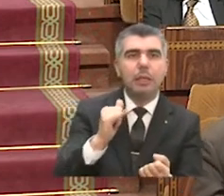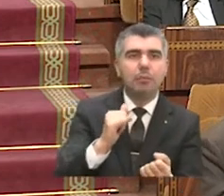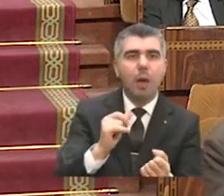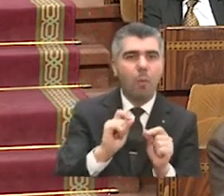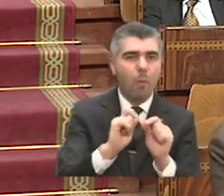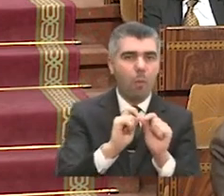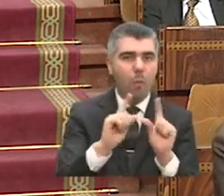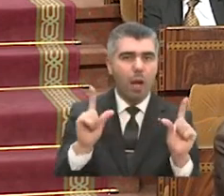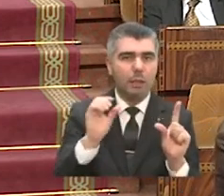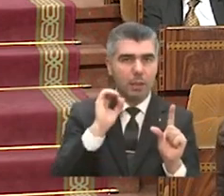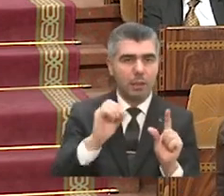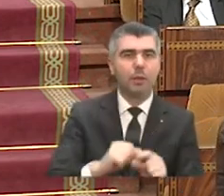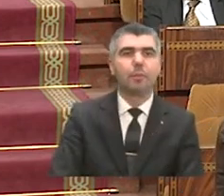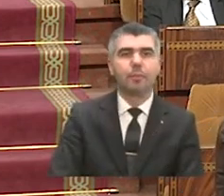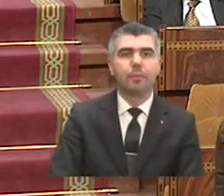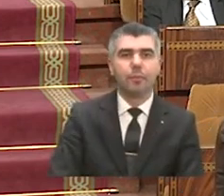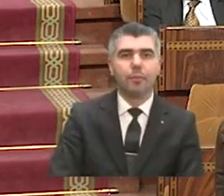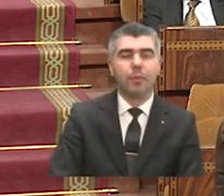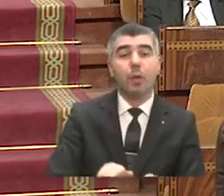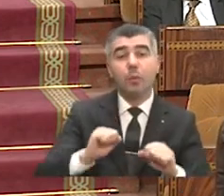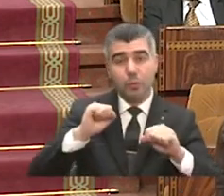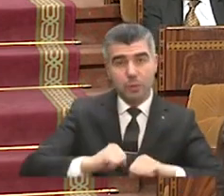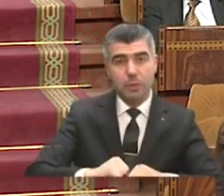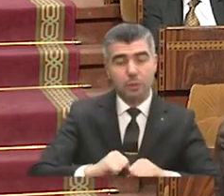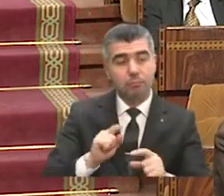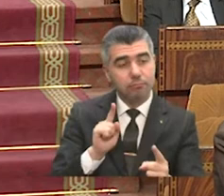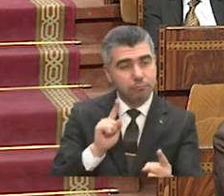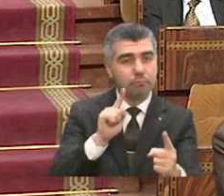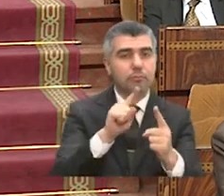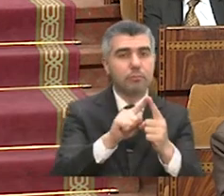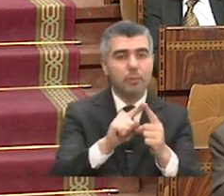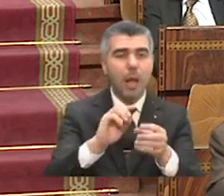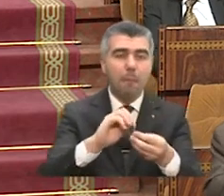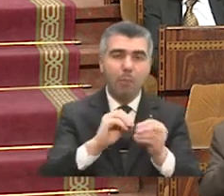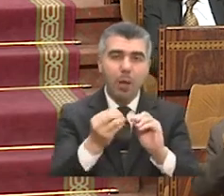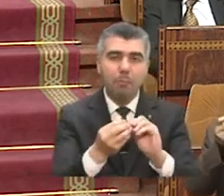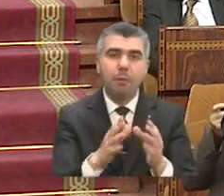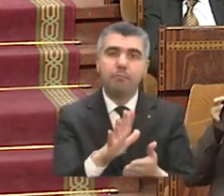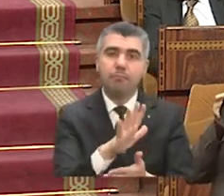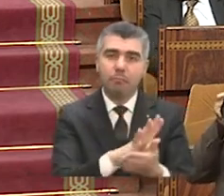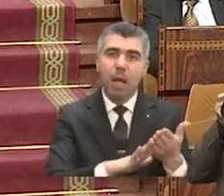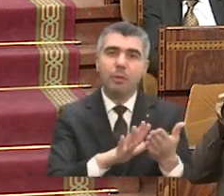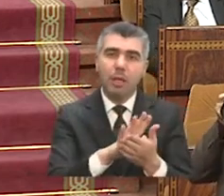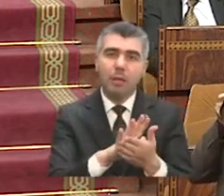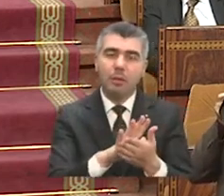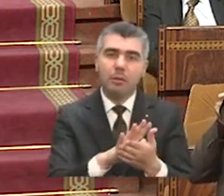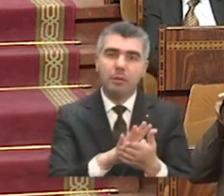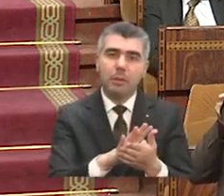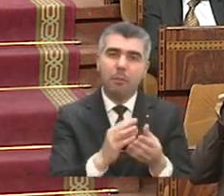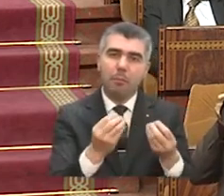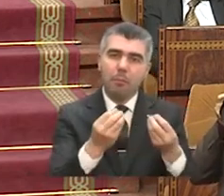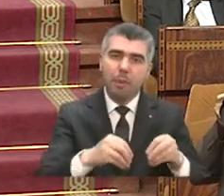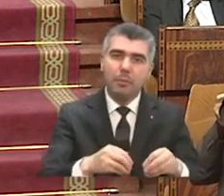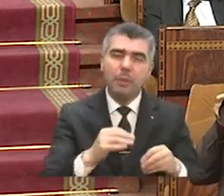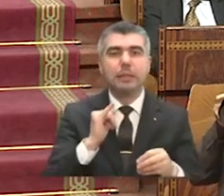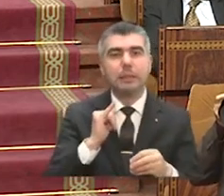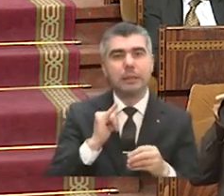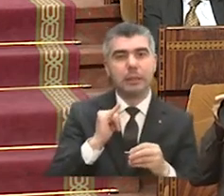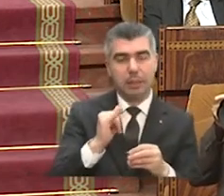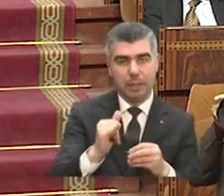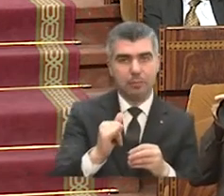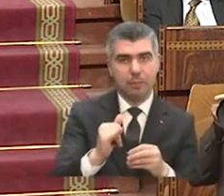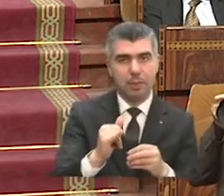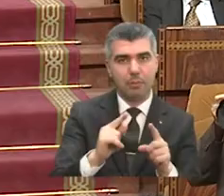une voie démocratique très ambitieuse et qui est évidemment ciblée